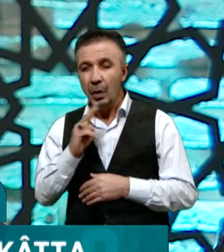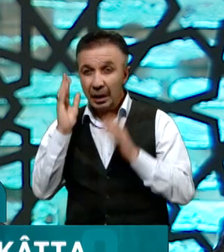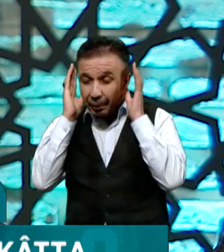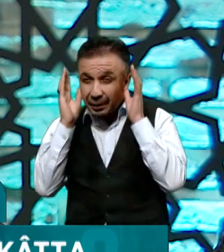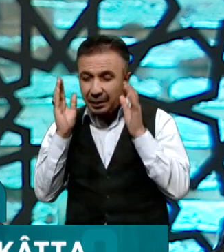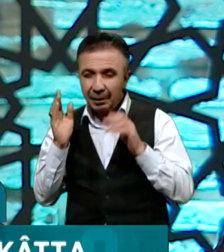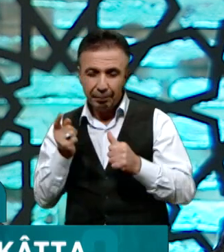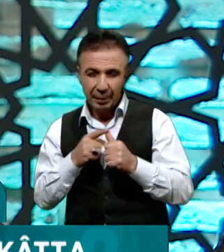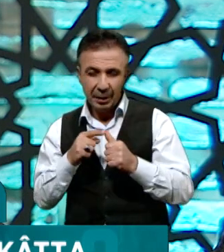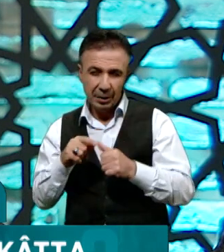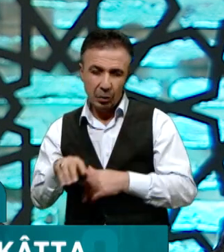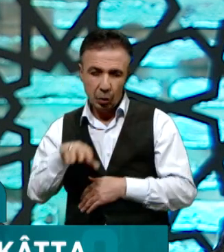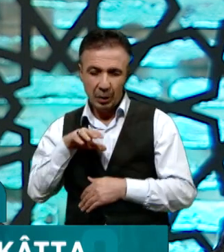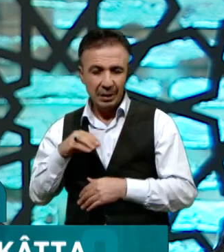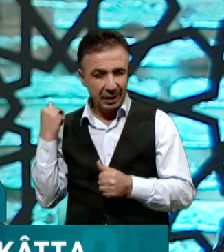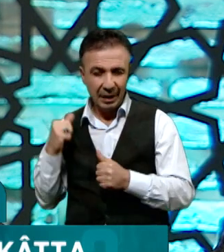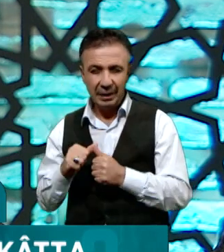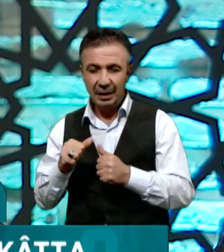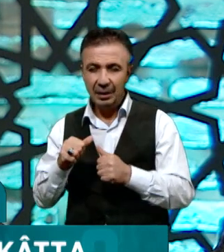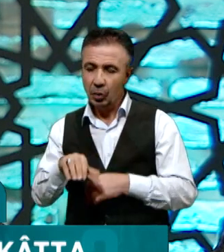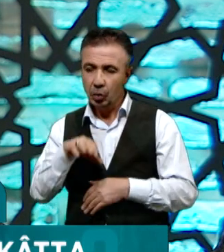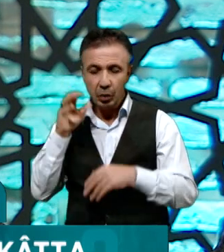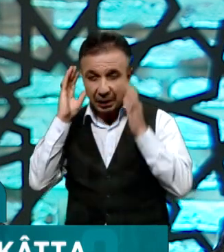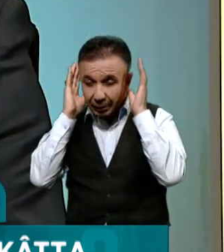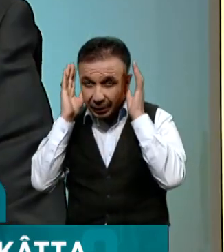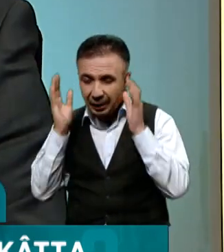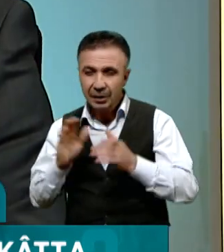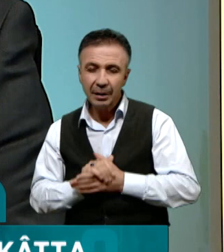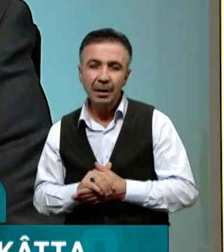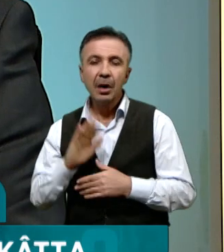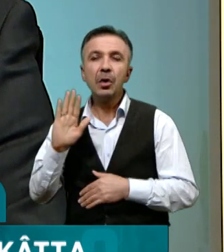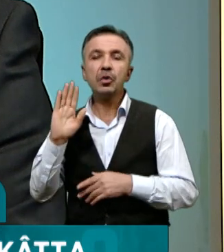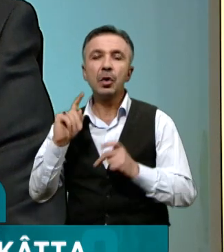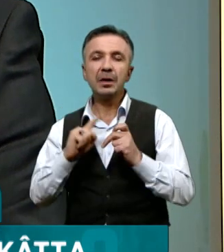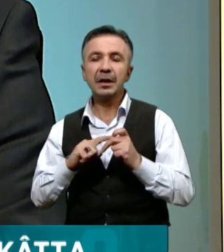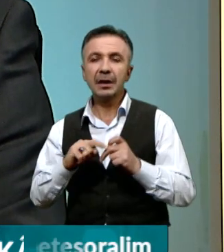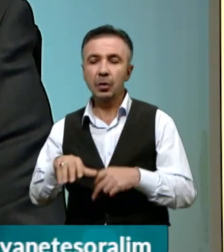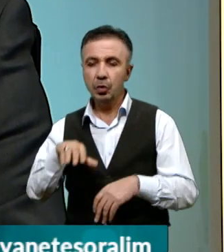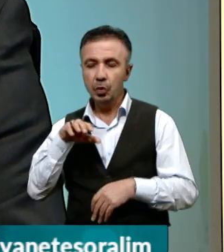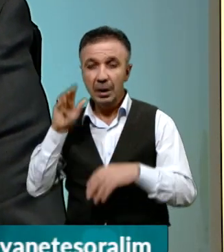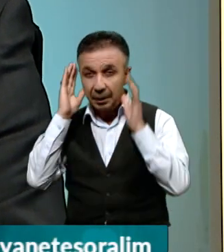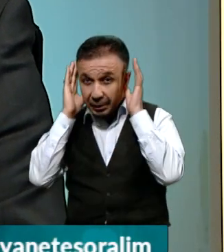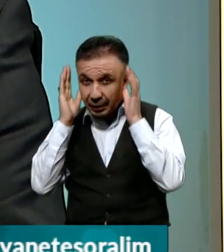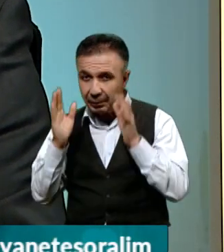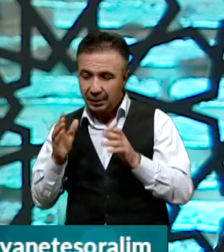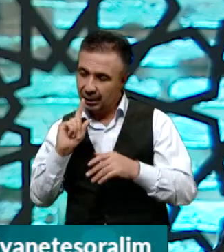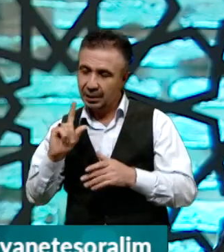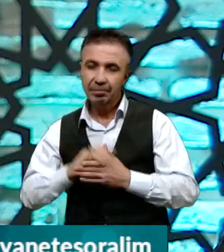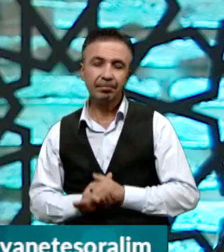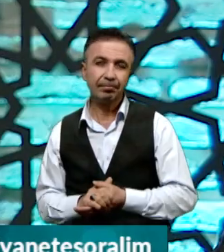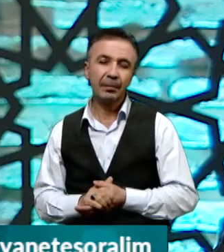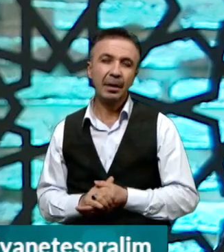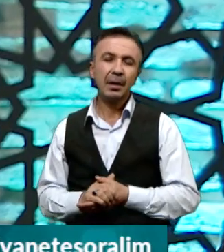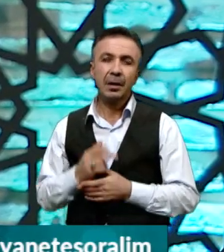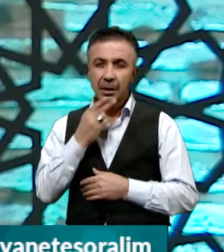tekraren kılmalı mı? Yani tekrar kılabilir evet. Yani iki rekat sünnet kılmış oldu. Dört de kılabilir. Evet. Eyvallah hocam. Peki teşekkür ederiz.